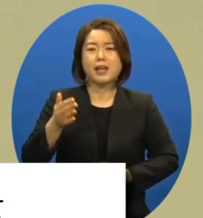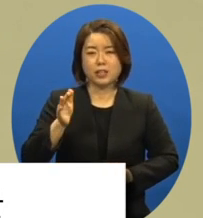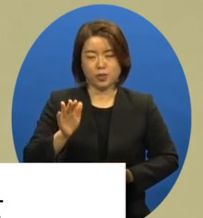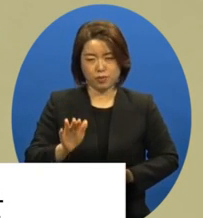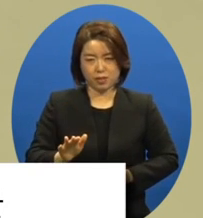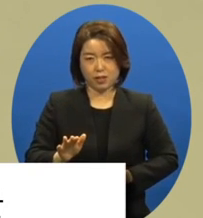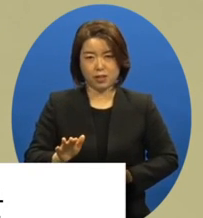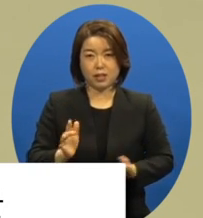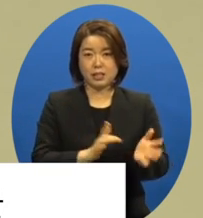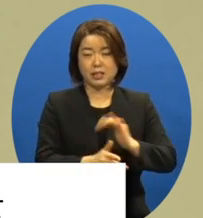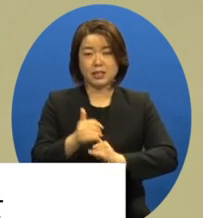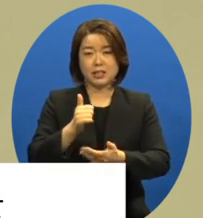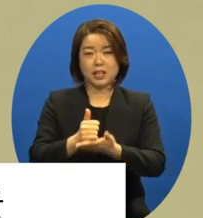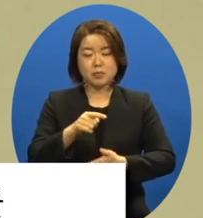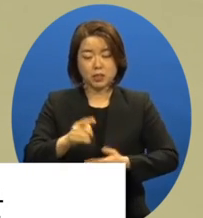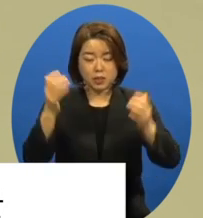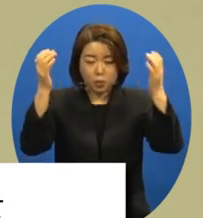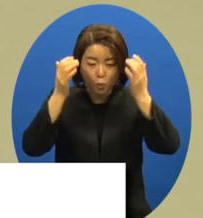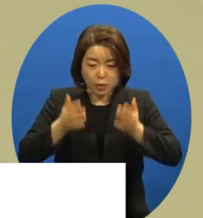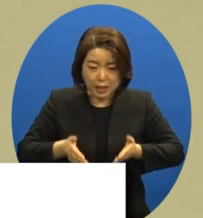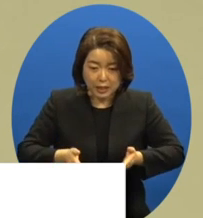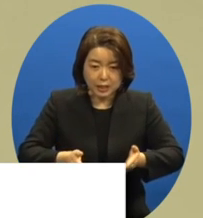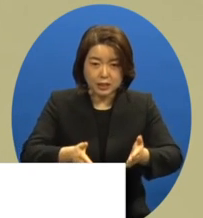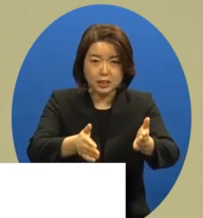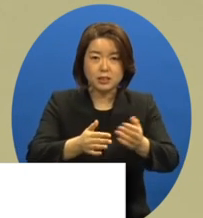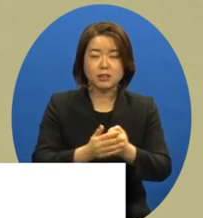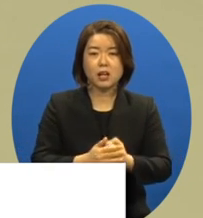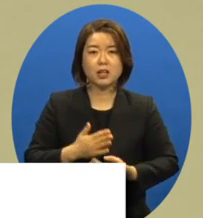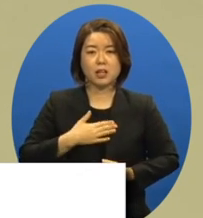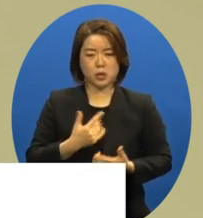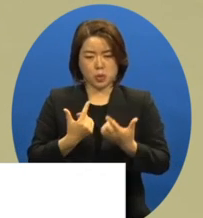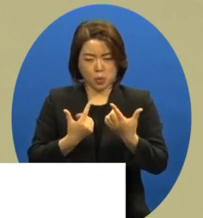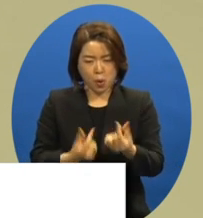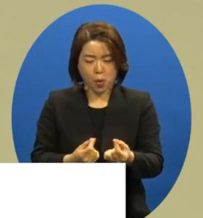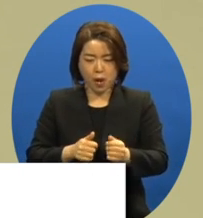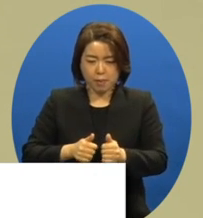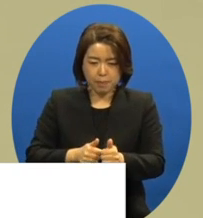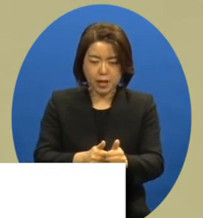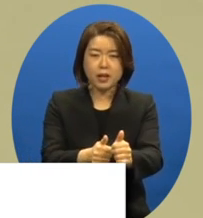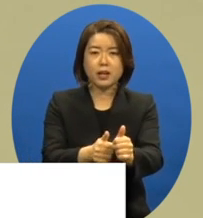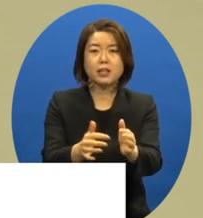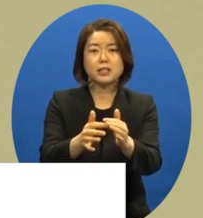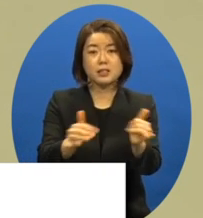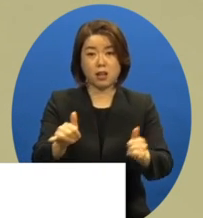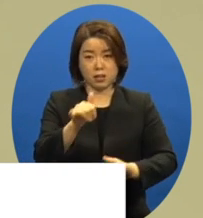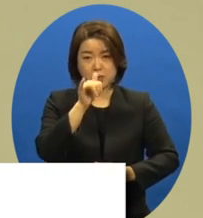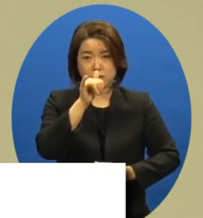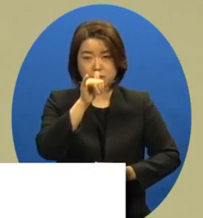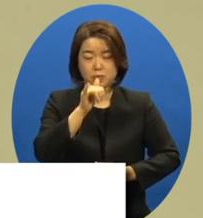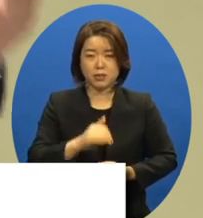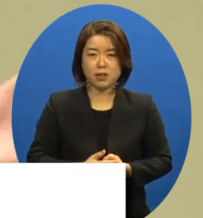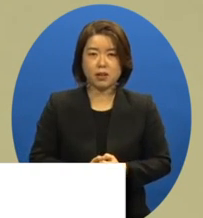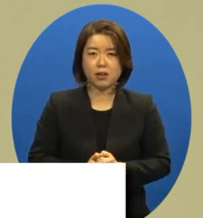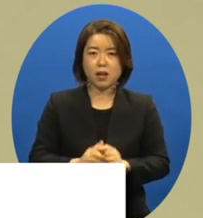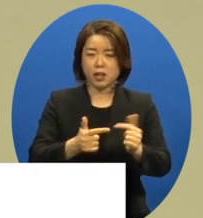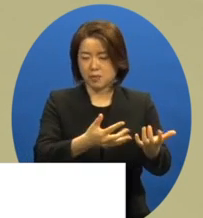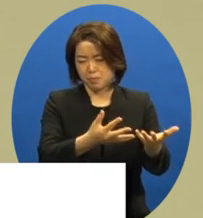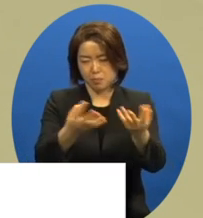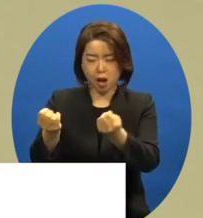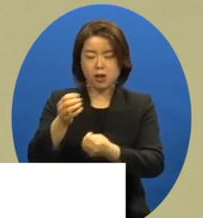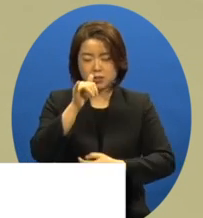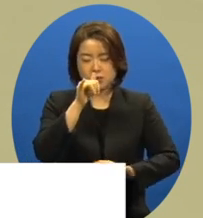예수님의 그 고난의 십자가의 길을 자기도 동일하게 따라가는 사람들이 있습니다. 아니,